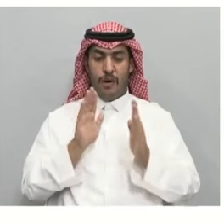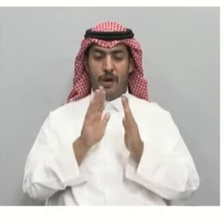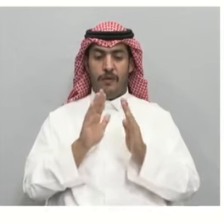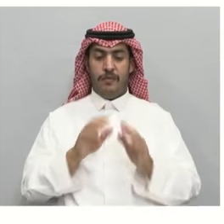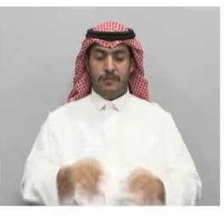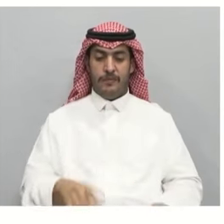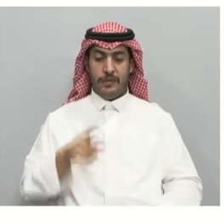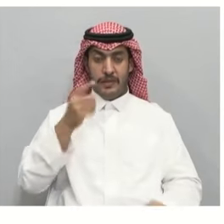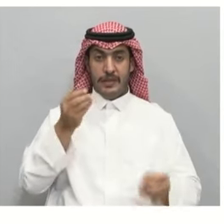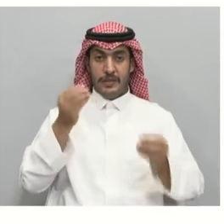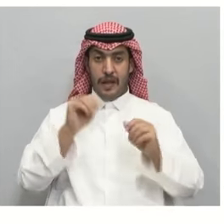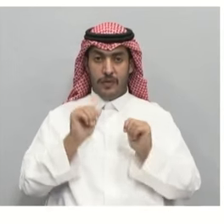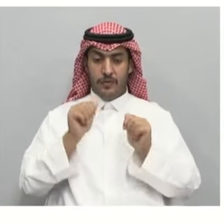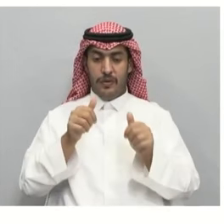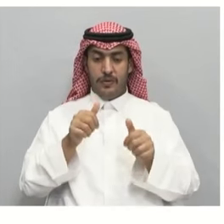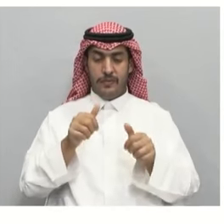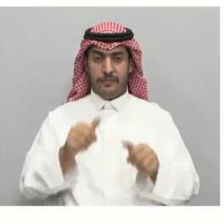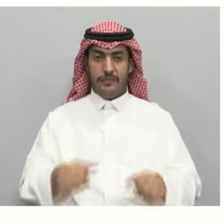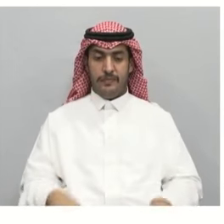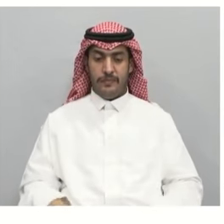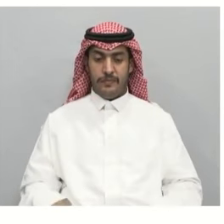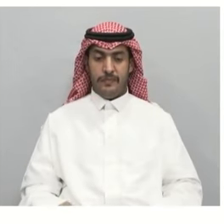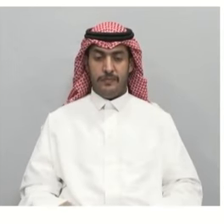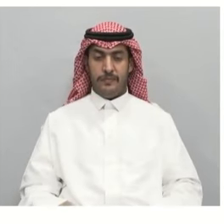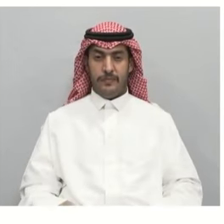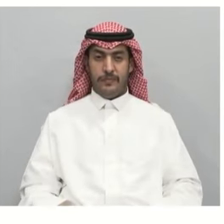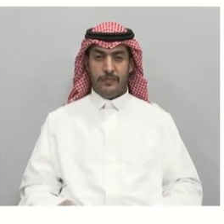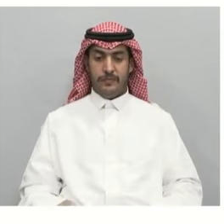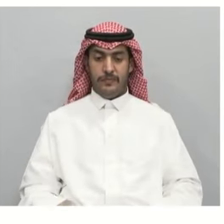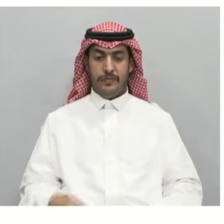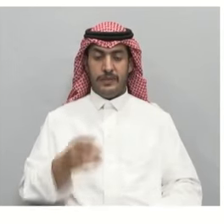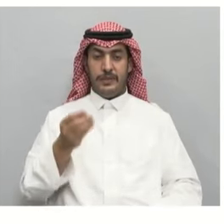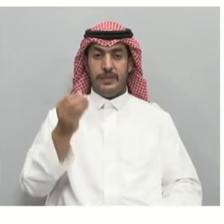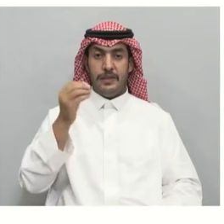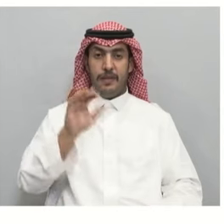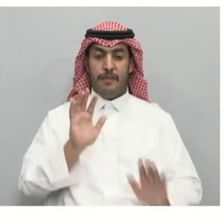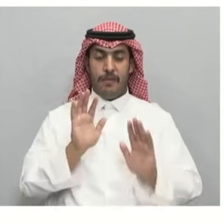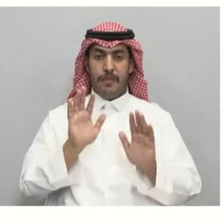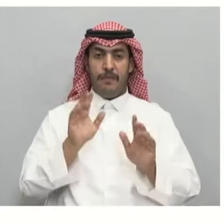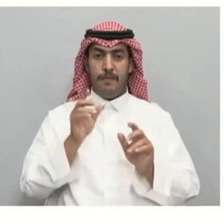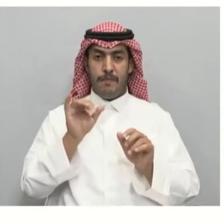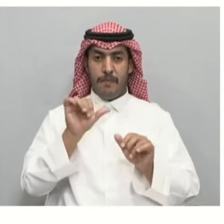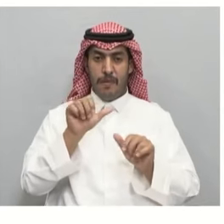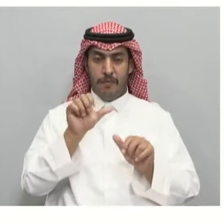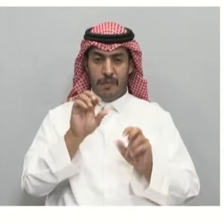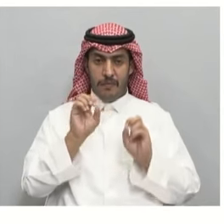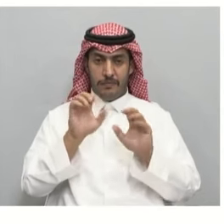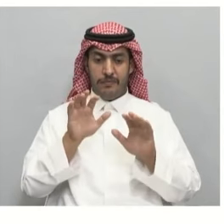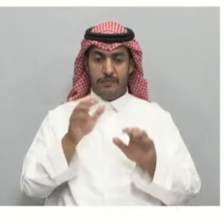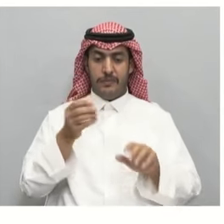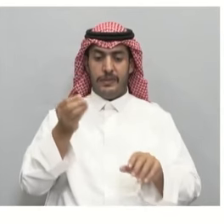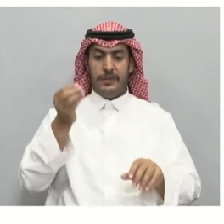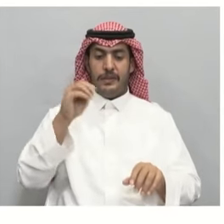الجهد اي زادت الطاقه التي تعطيها البطاريه للالكترونات اي زادت قوه المضخه ما الذي يحدث